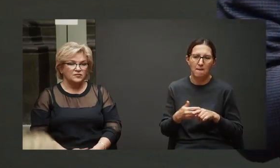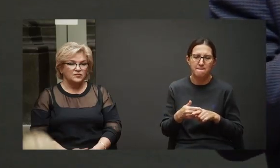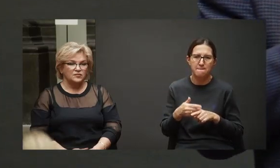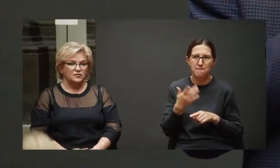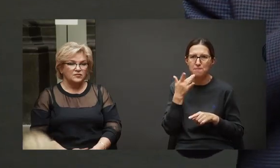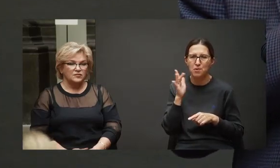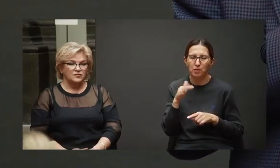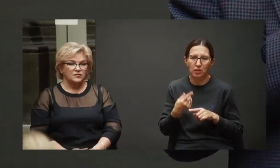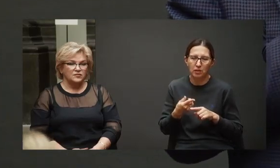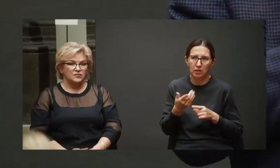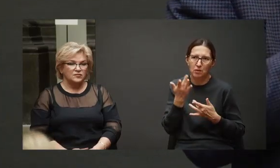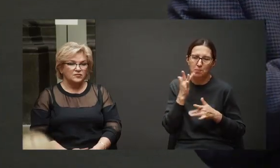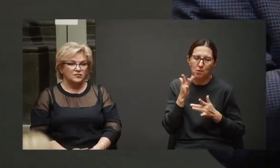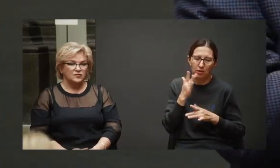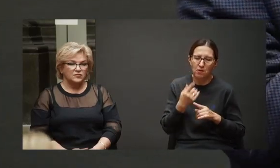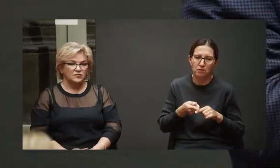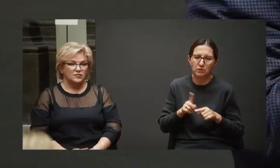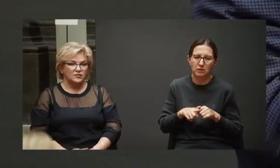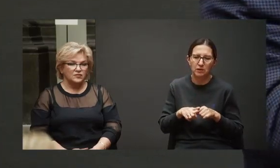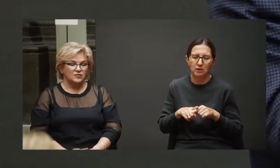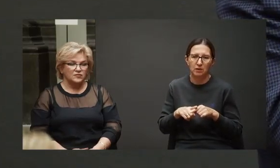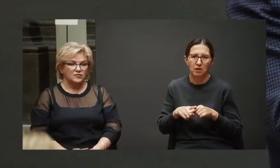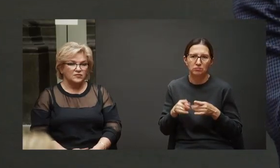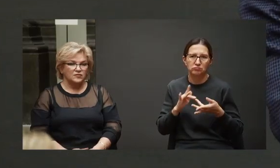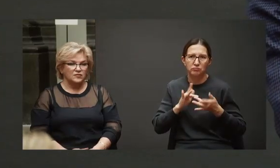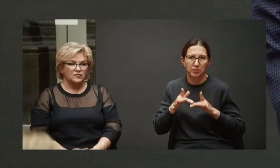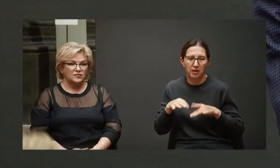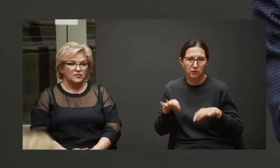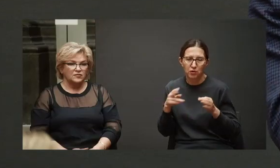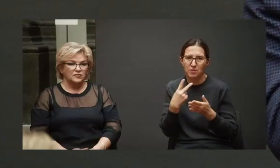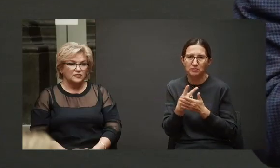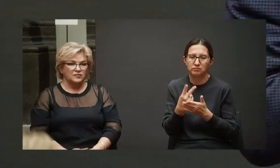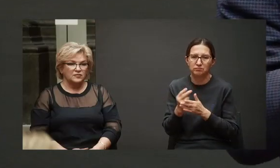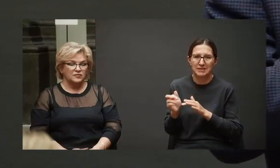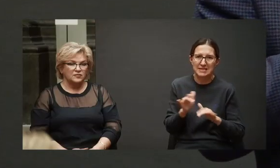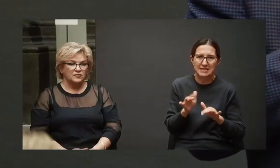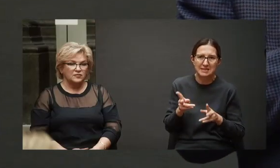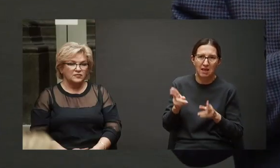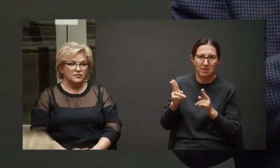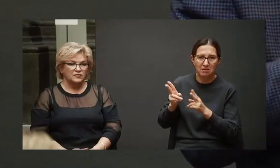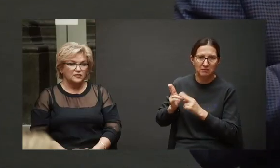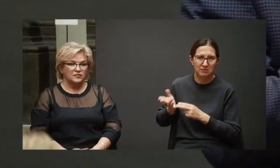которая разыграла сцены из